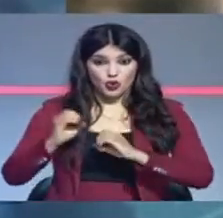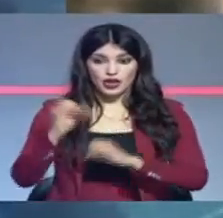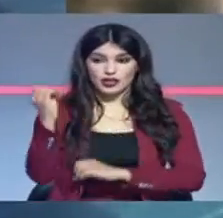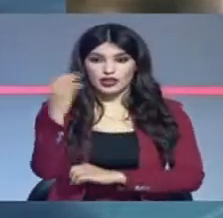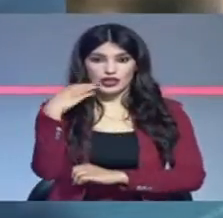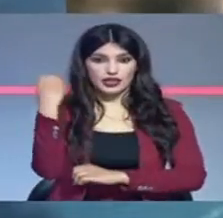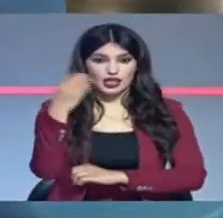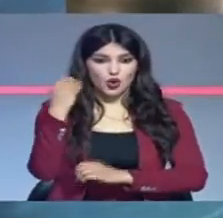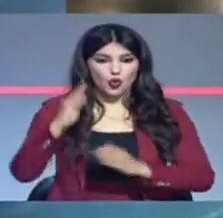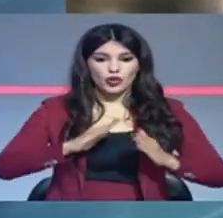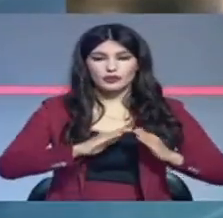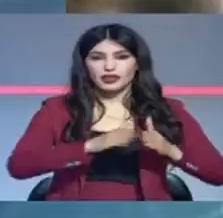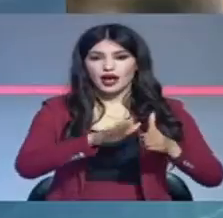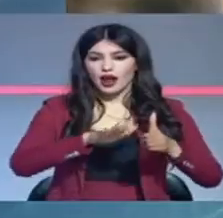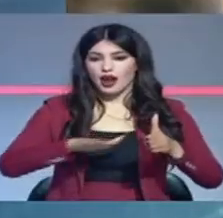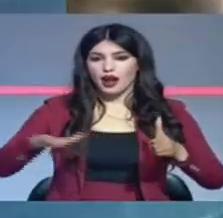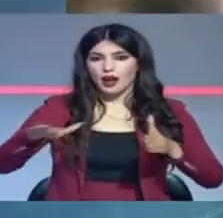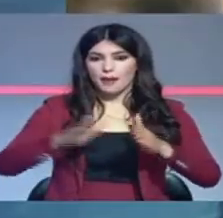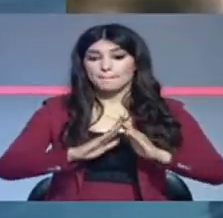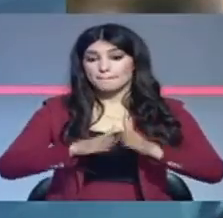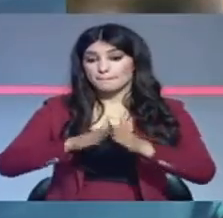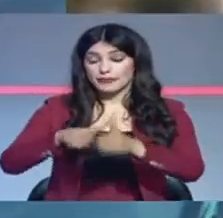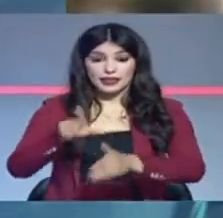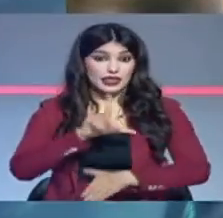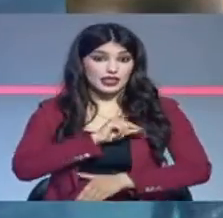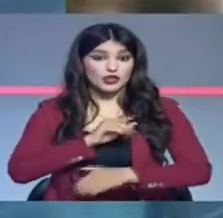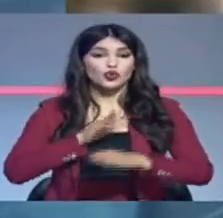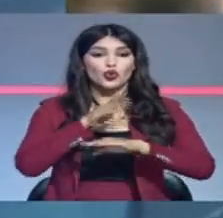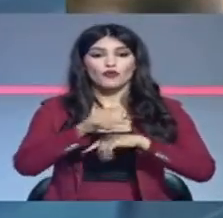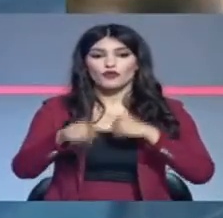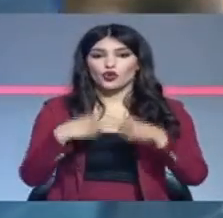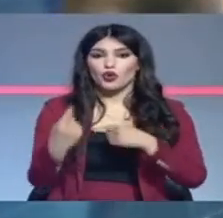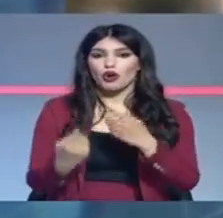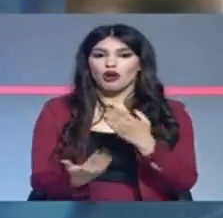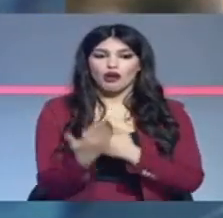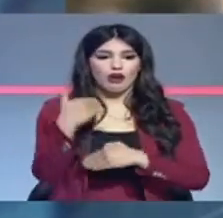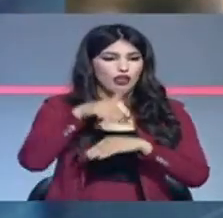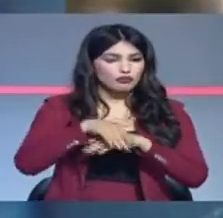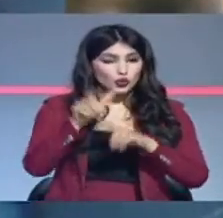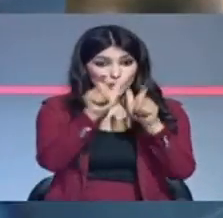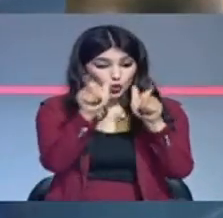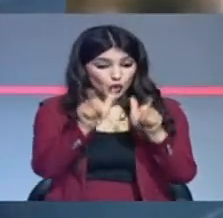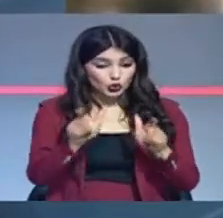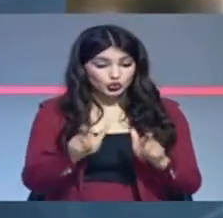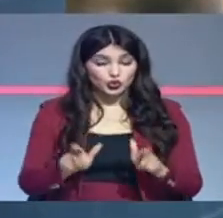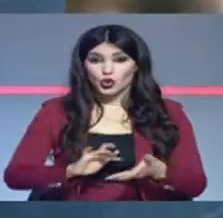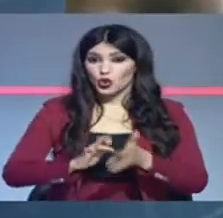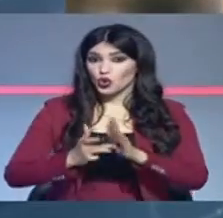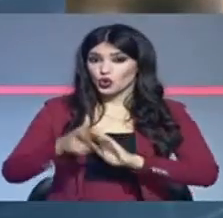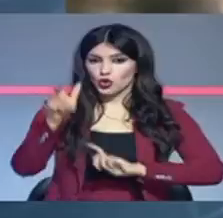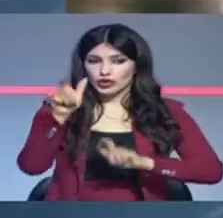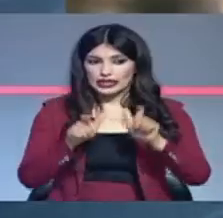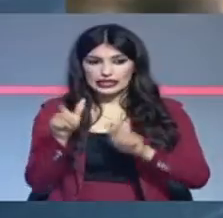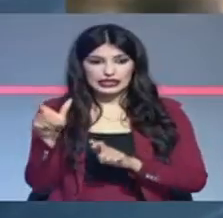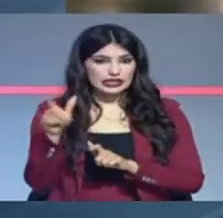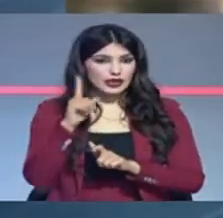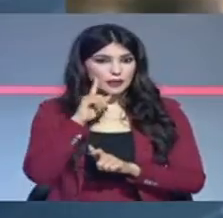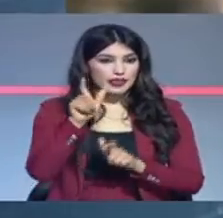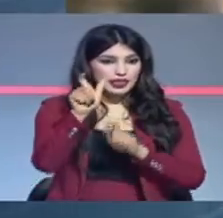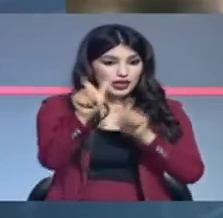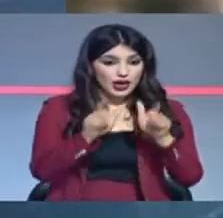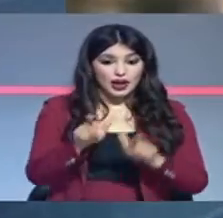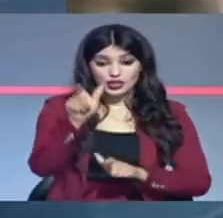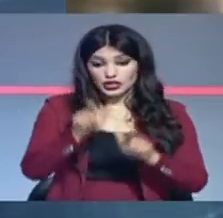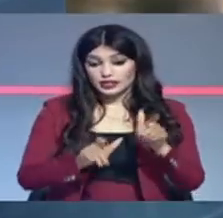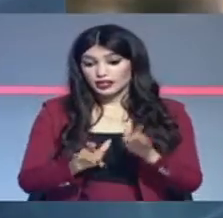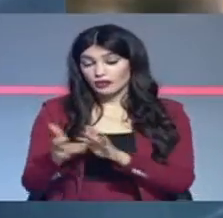البريه بحريه كذلك اللي تقوم بالعمل على الميدان ليلا نهارا كذلك الجميع التحركات المشبوهه سواء كانت من المجتهدين